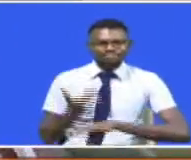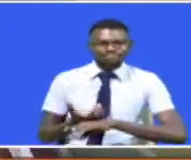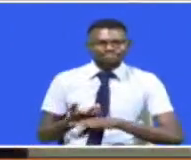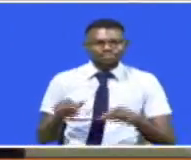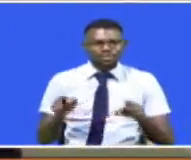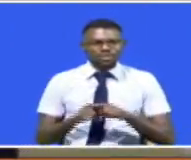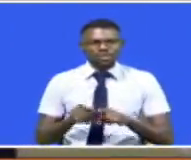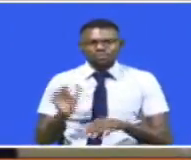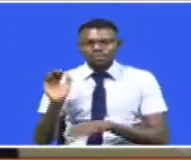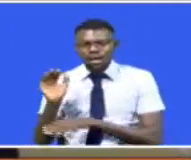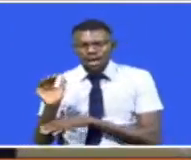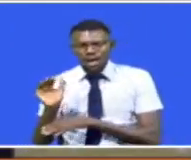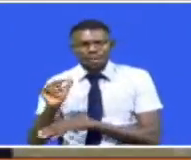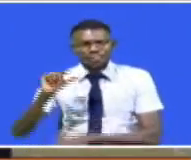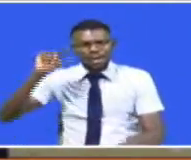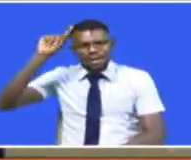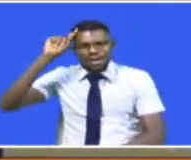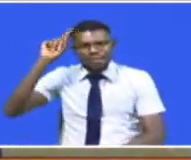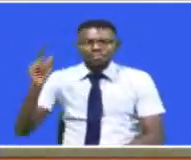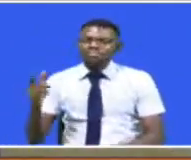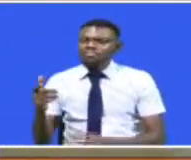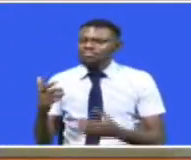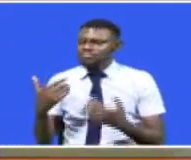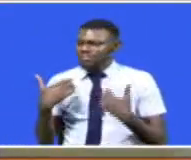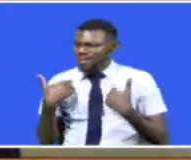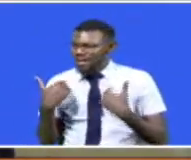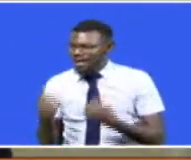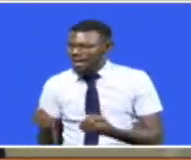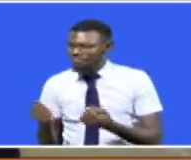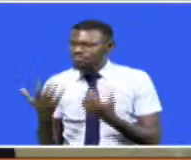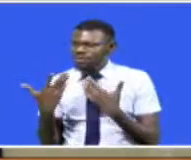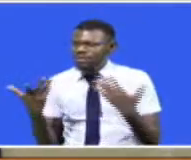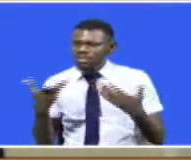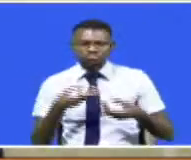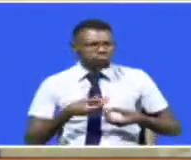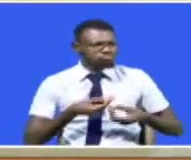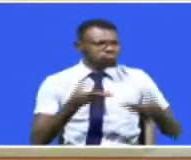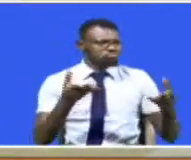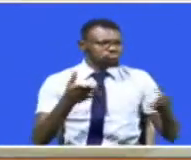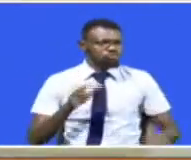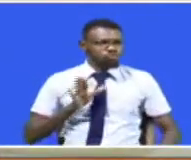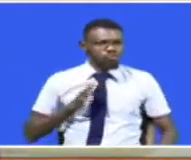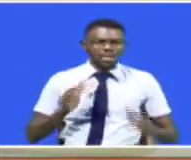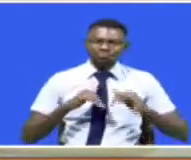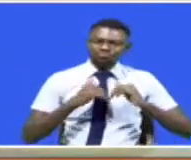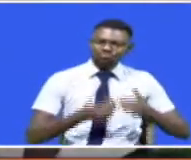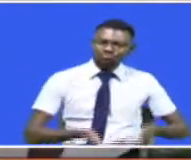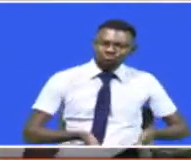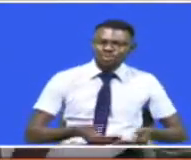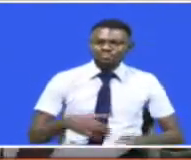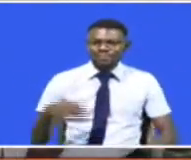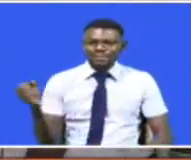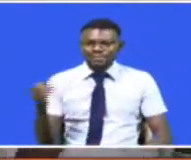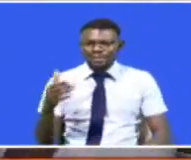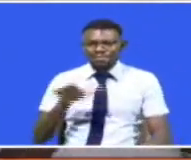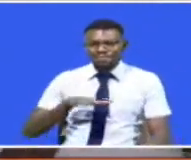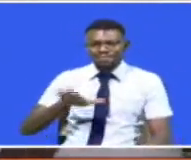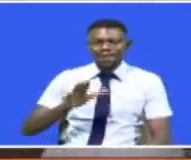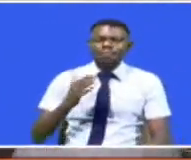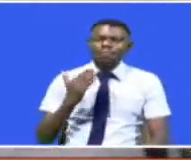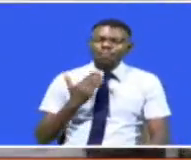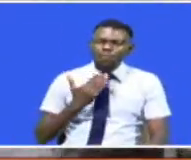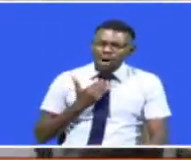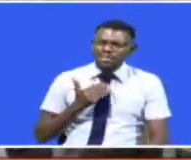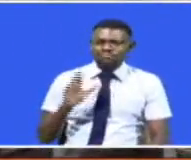wameitaka serikali kutoa vifaa zaidi vya kiafya kuhakikisha kina mama wajawazito katika mitaa ya mabanda wanapata huduma bora